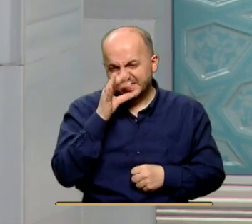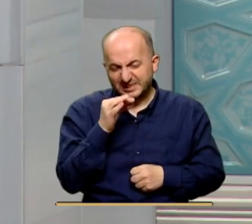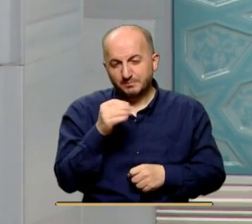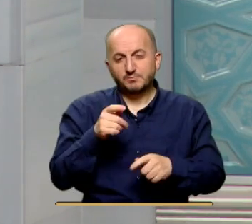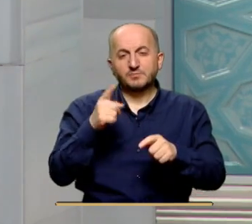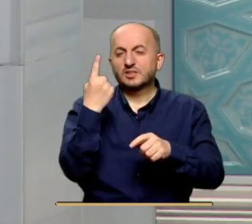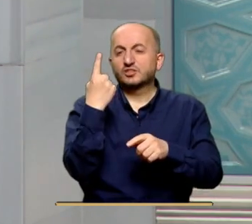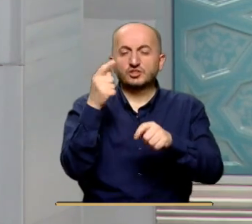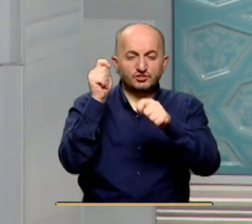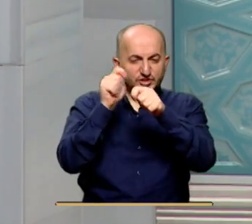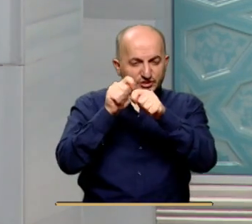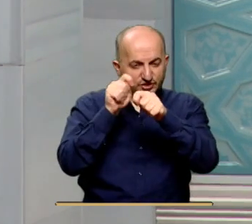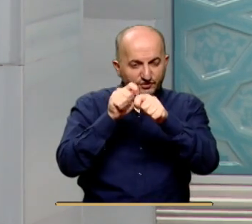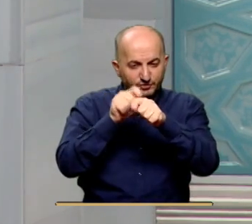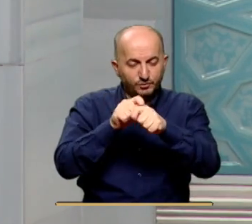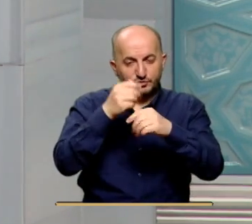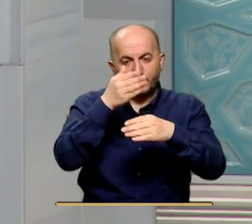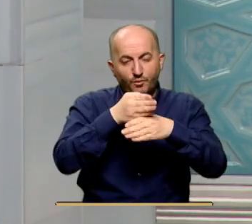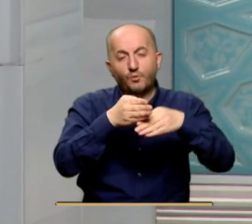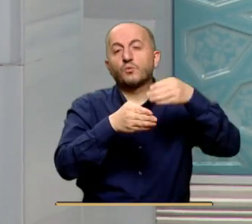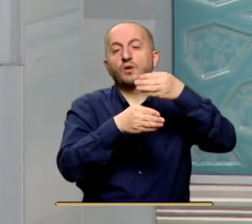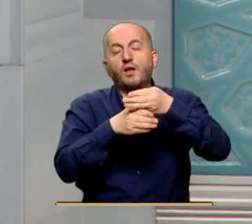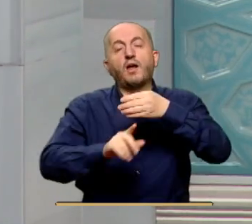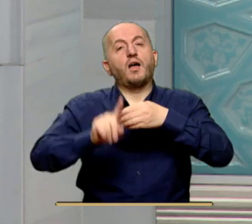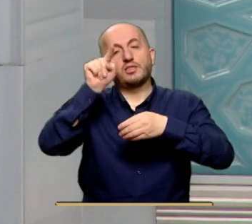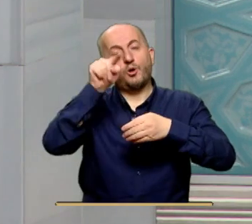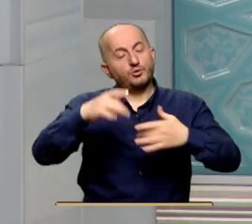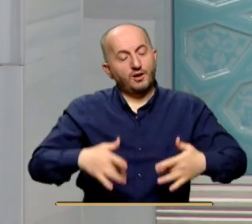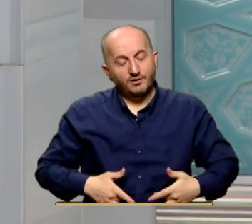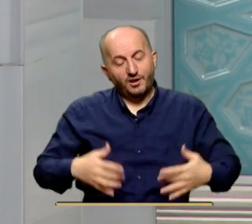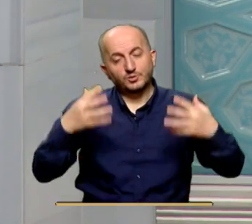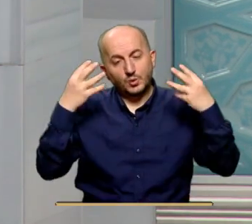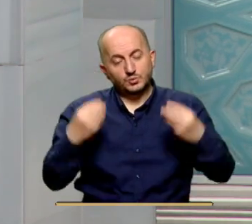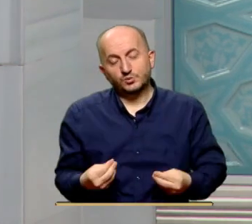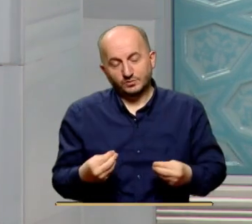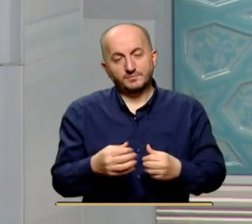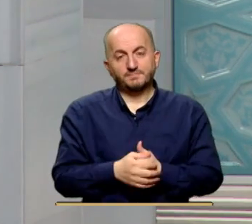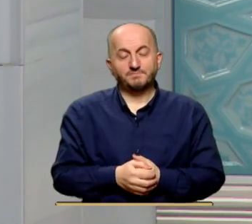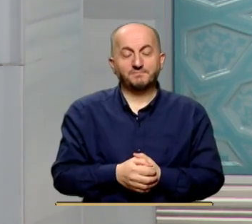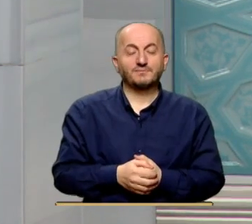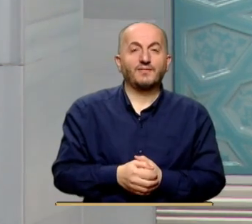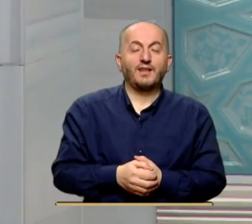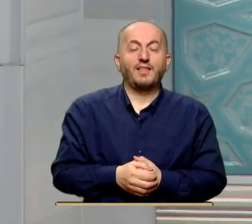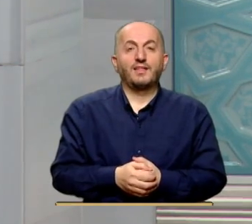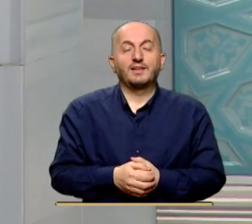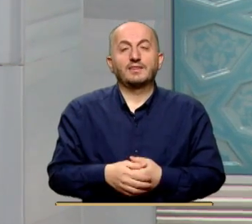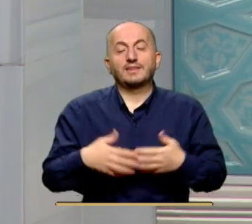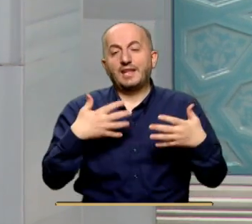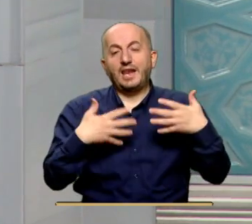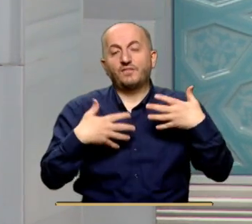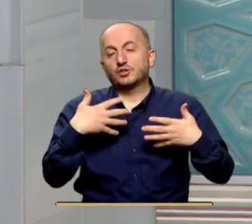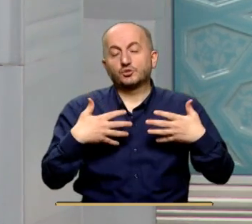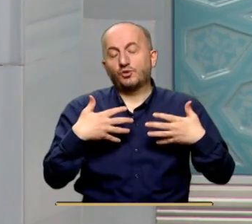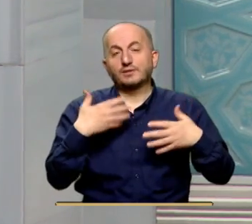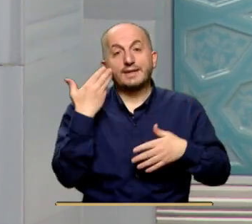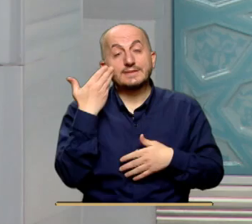çivi çakıyorsa, bir tuğla koyuyorsa Allah ondan razı olsun. Tabii televizyon